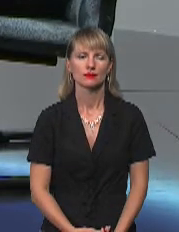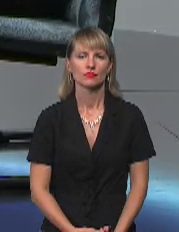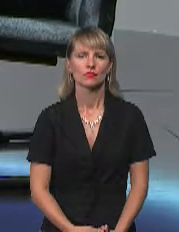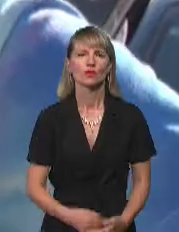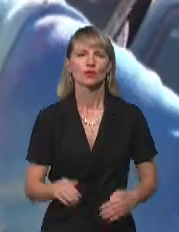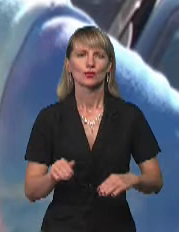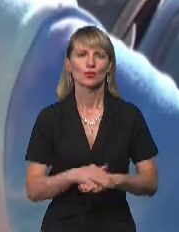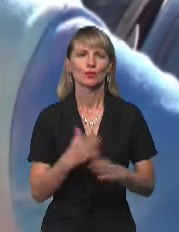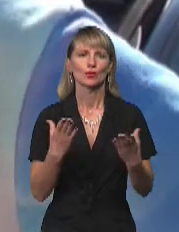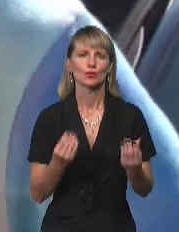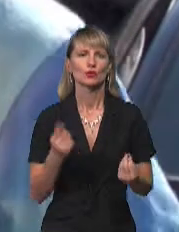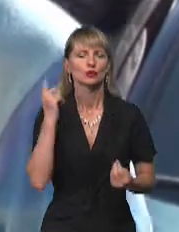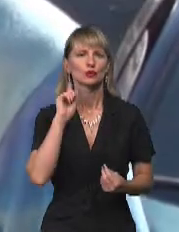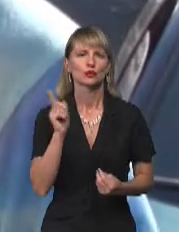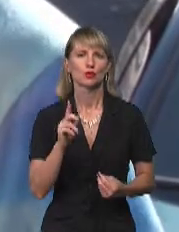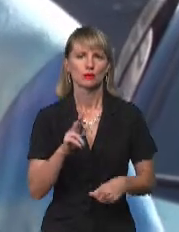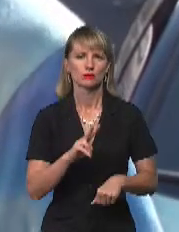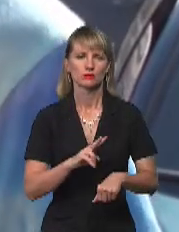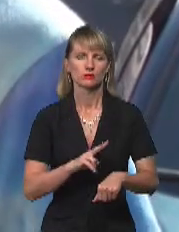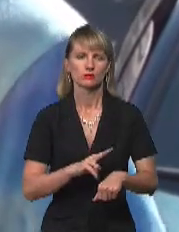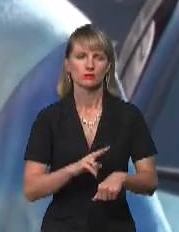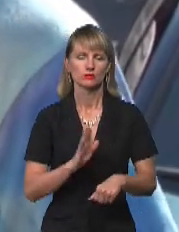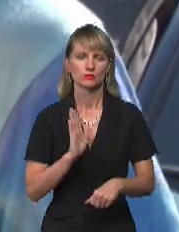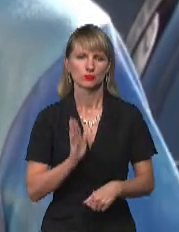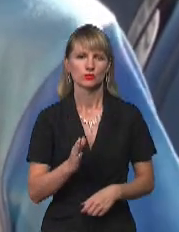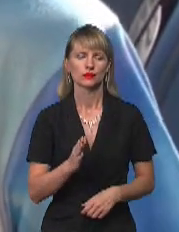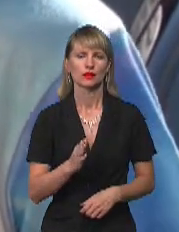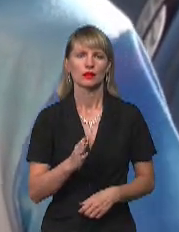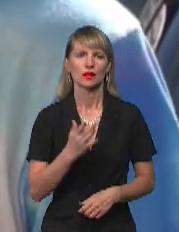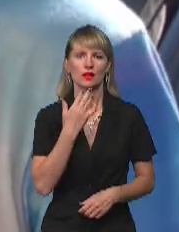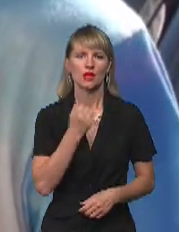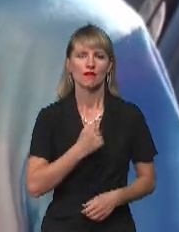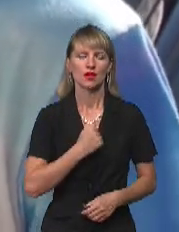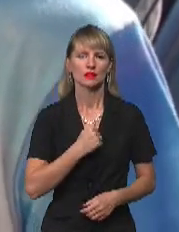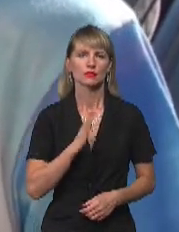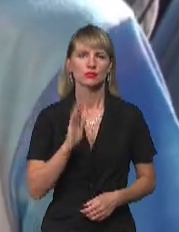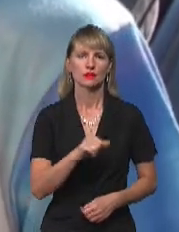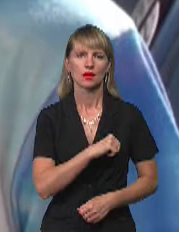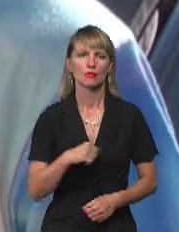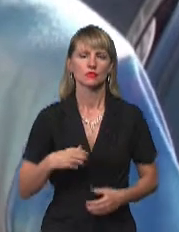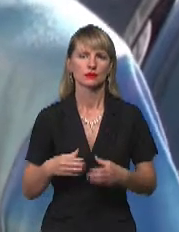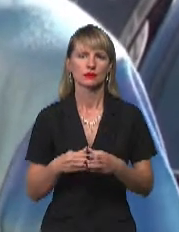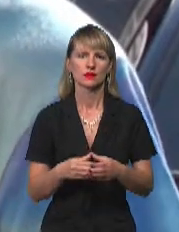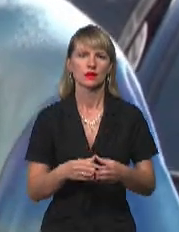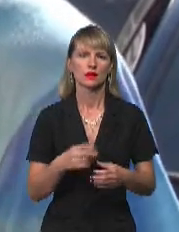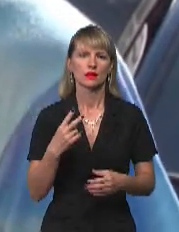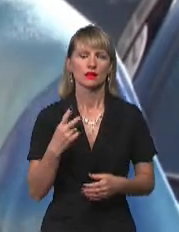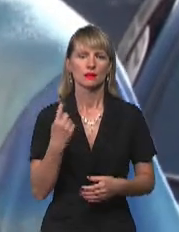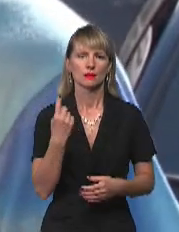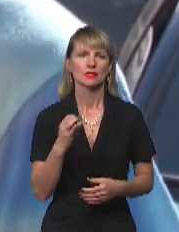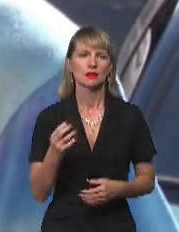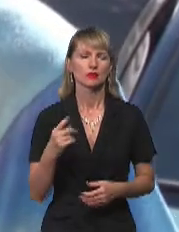Доброго дня! Чи чули ви про те, що патрулі Національної гвардії України самостійно патрулюватимуть місто Запоріжжя з 1 серпня? Ні, не чув